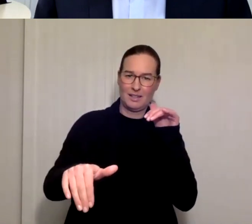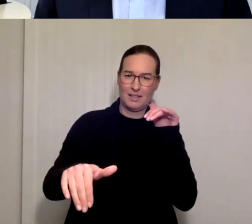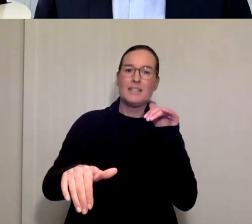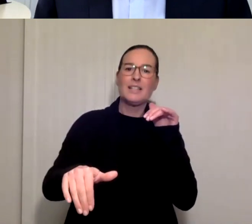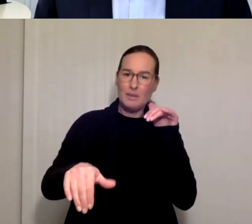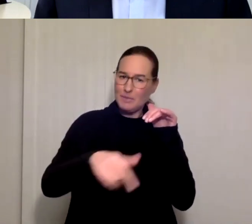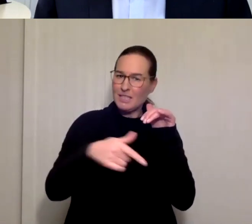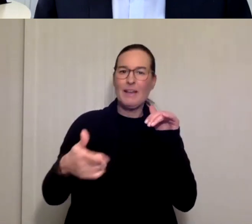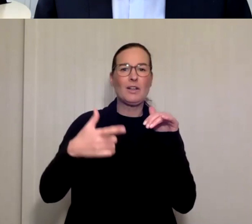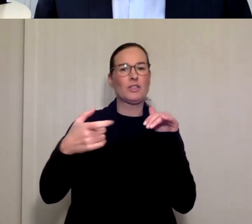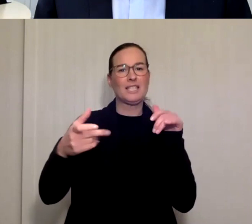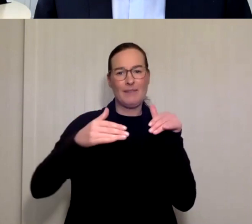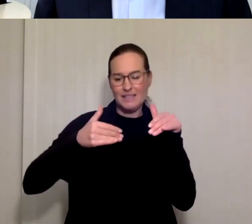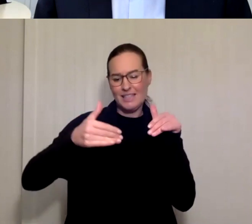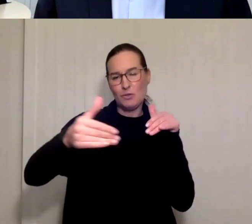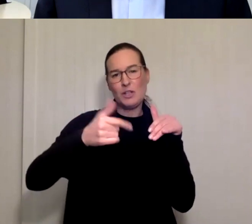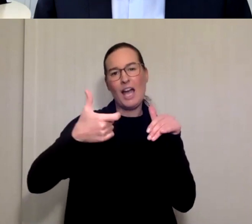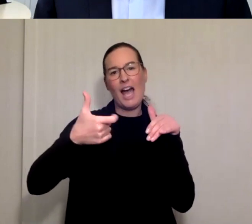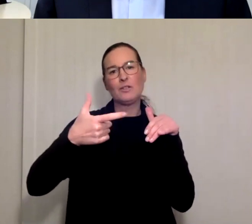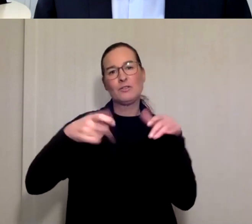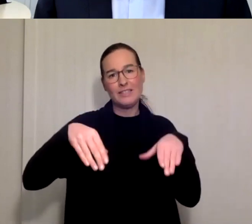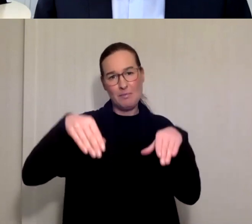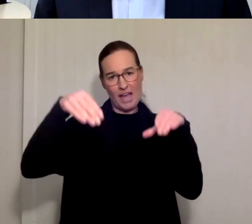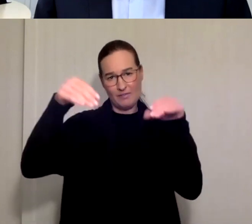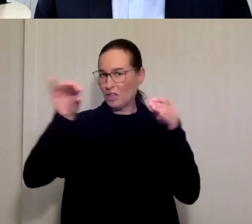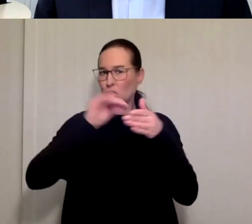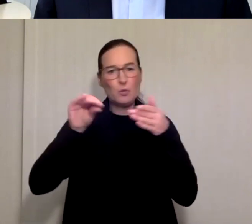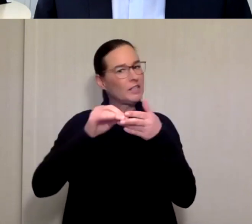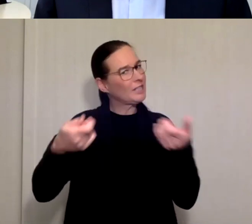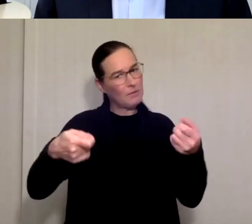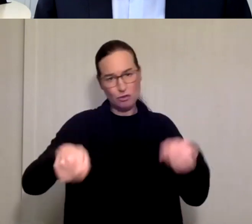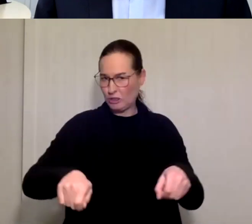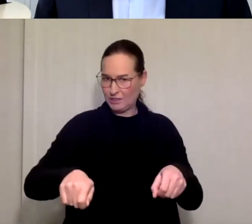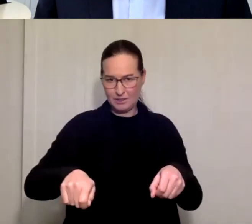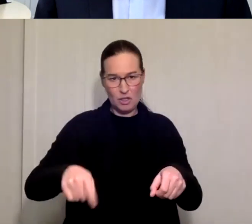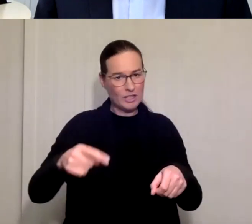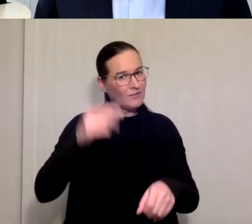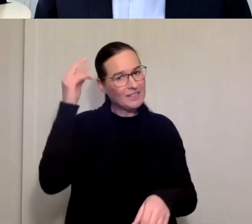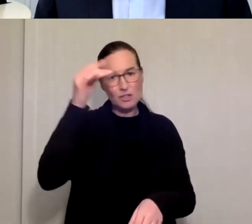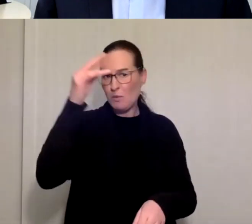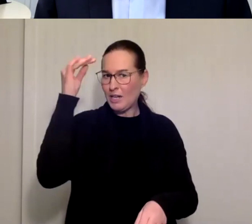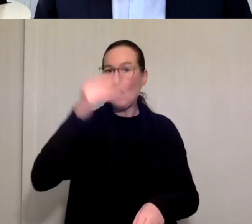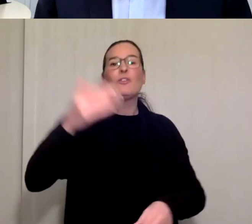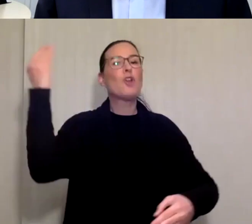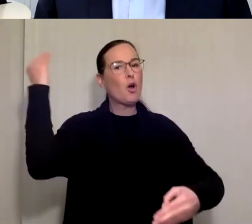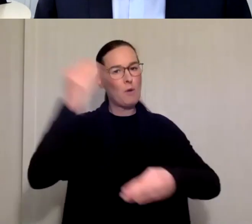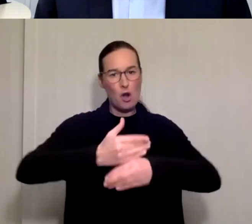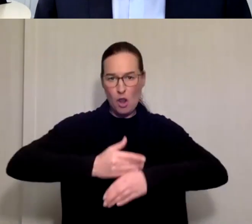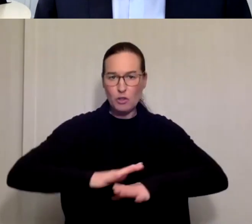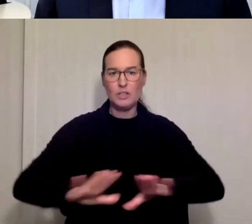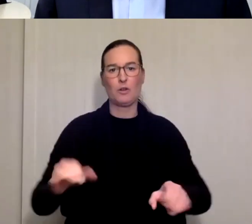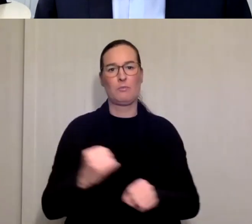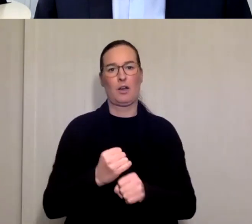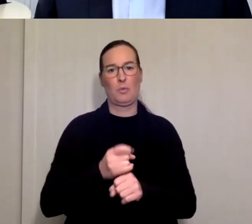schließen müssen, nicht mehr drüber nachdenken müssen, ob wir wieder einen Lockdown machen müssen oder nicht und ob die Krankenhäuser überfüllt sind. Der Impfstoff wird